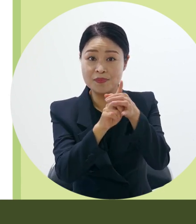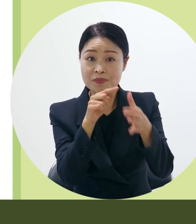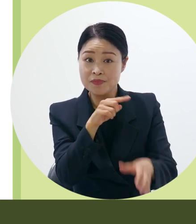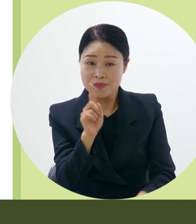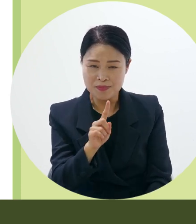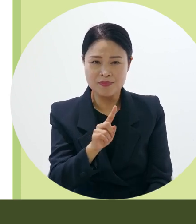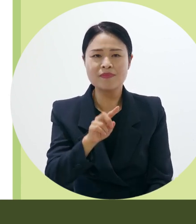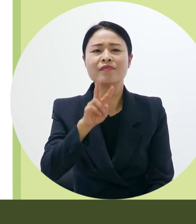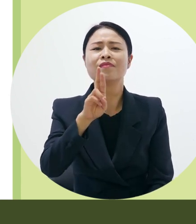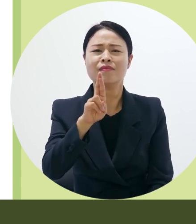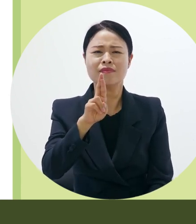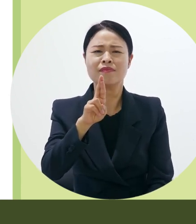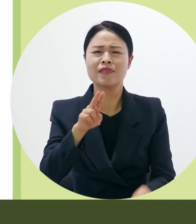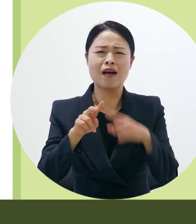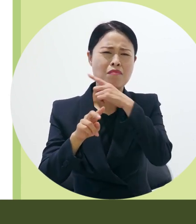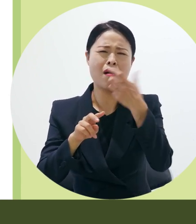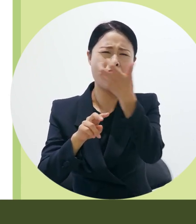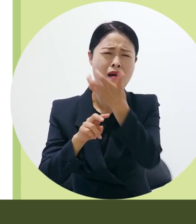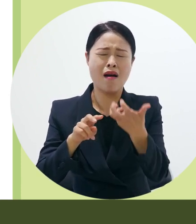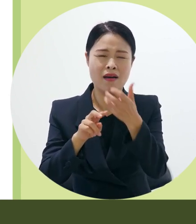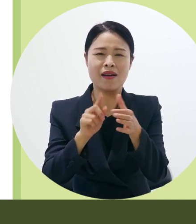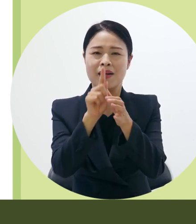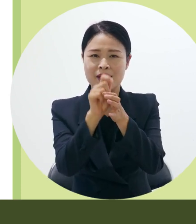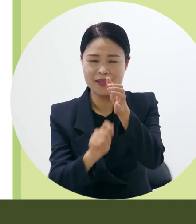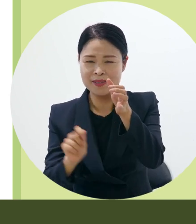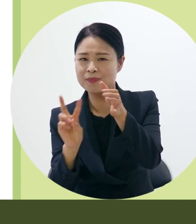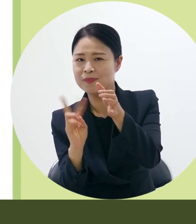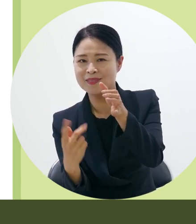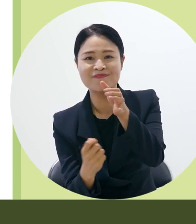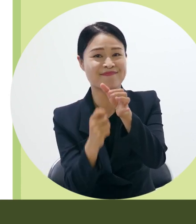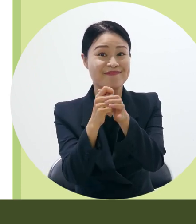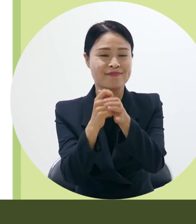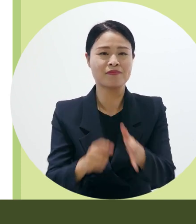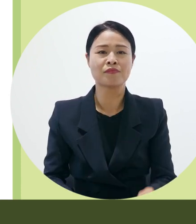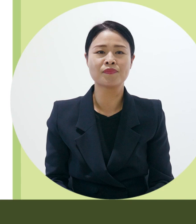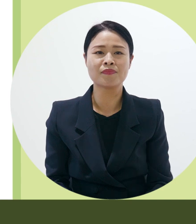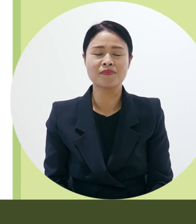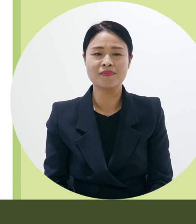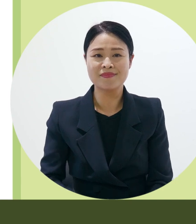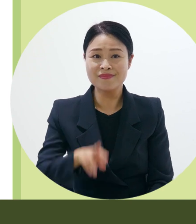탐폰은 생리혈의 위생 처리에 사용합니다.